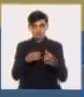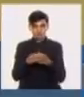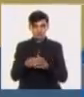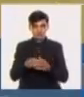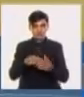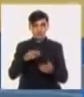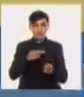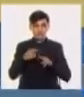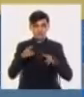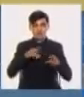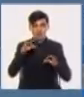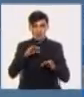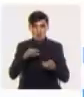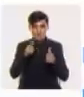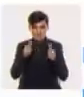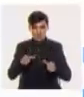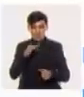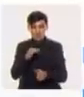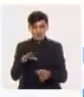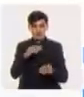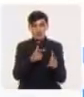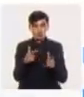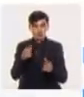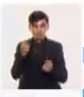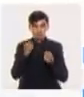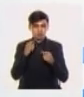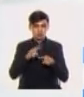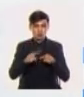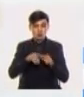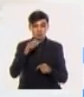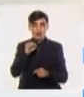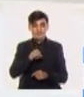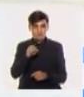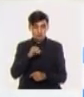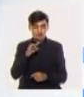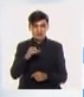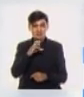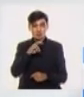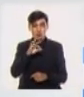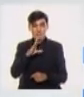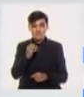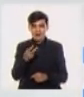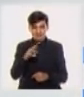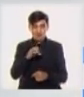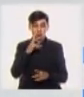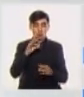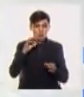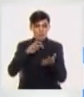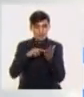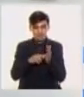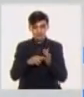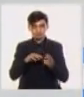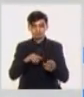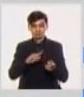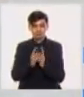по фигурному катанию. Они готовятся к международному соревнованию, которое пройдет в августе в Словении. Но планы может нарушить решение